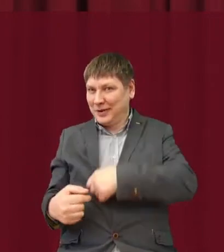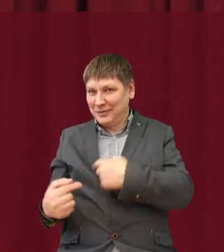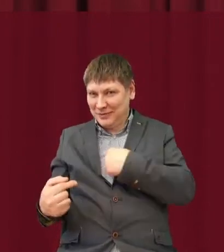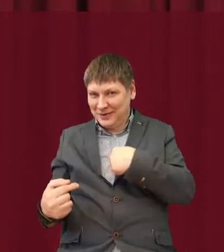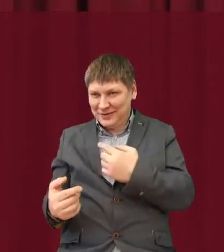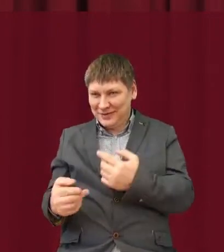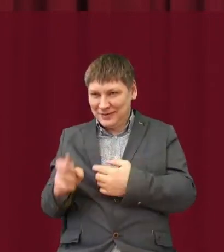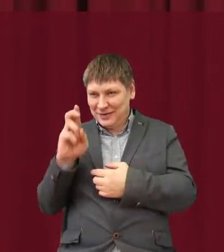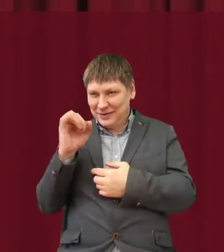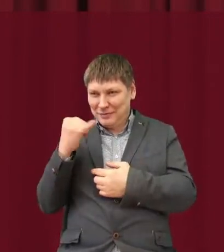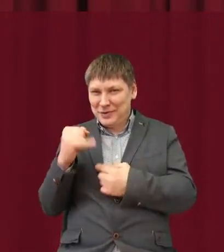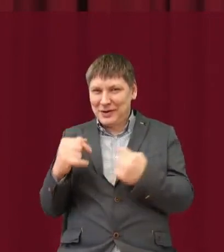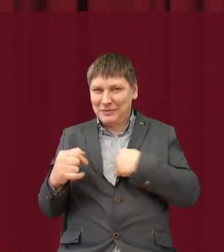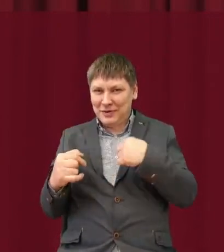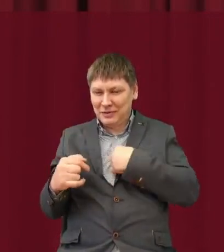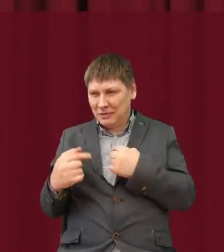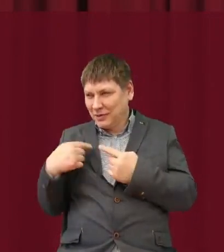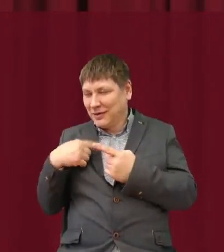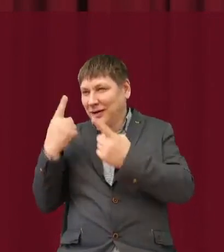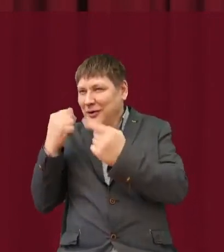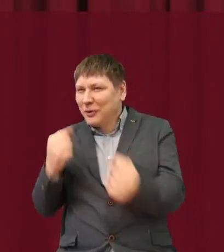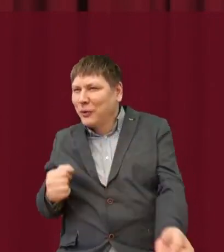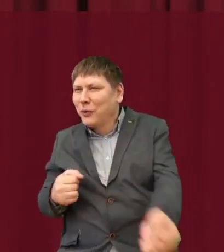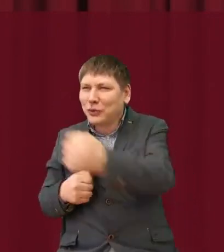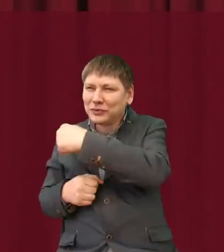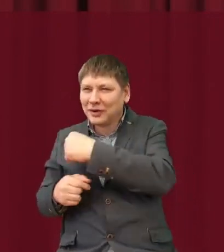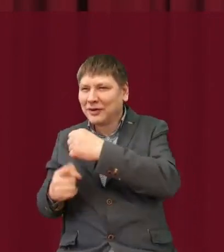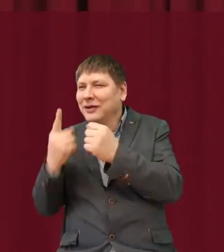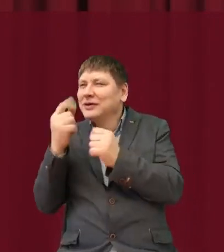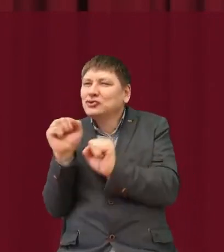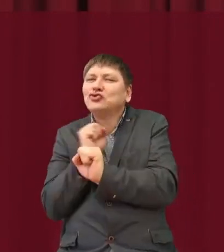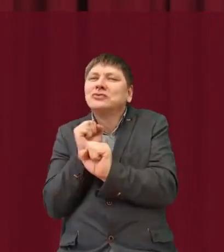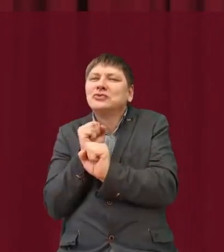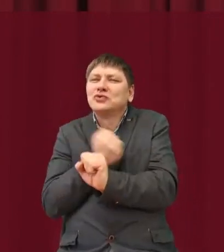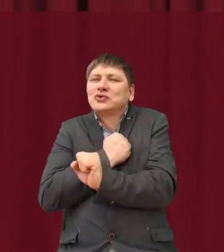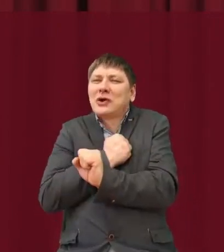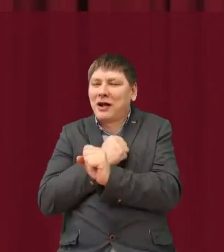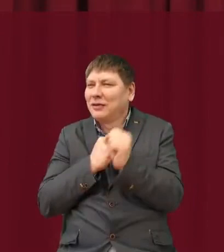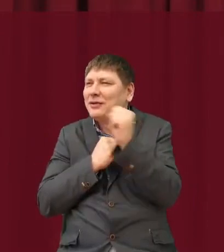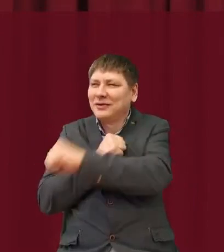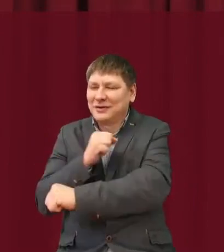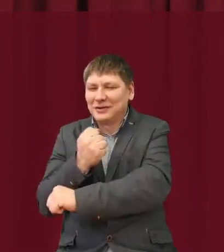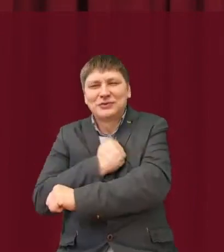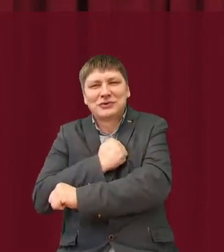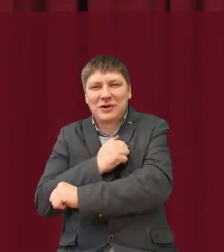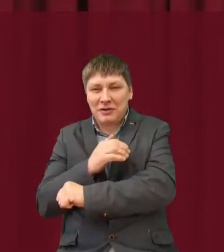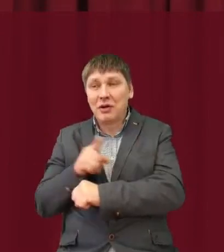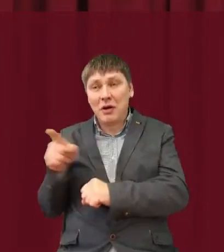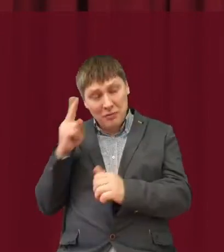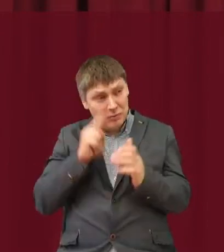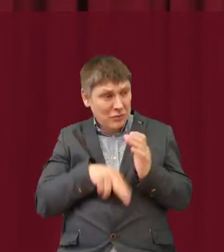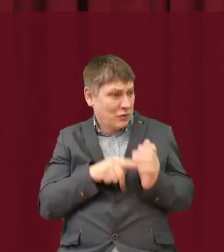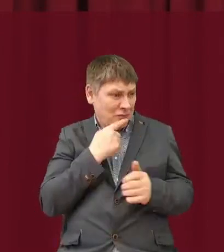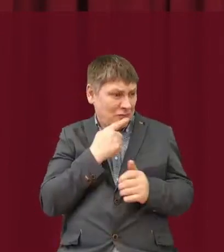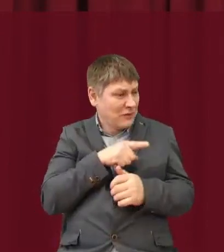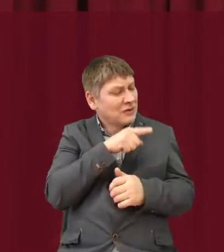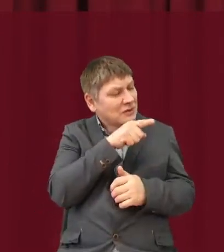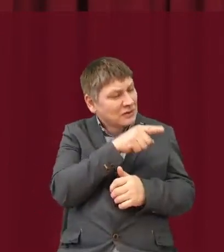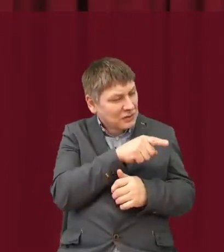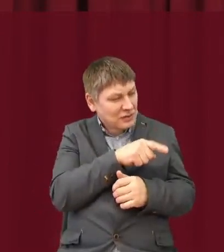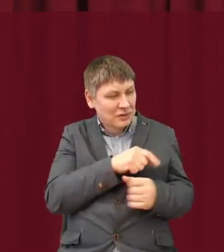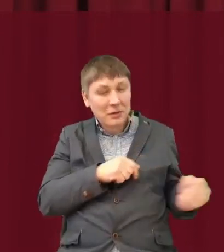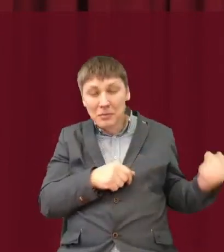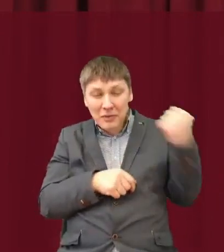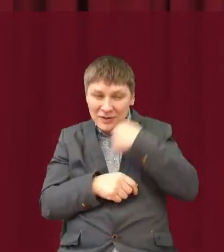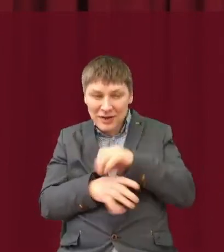так или слегка еле ударил чтобы пятна и исследования осталось и этот пророк говорит за то